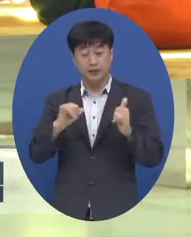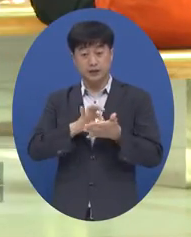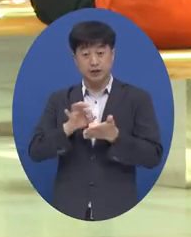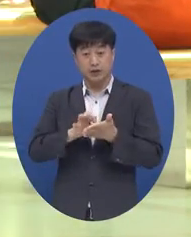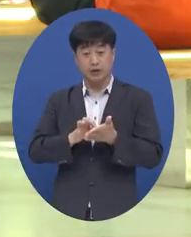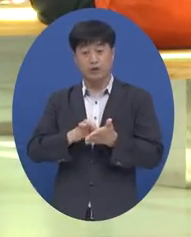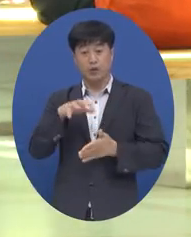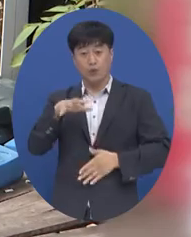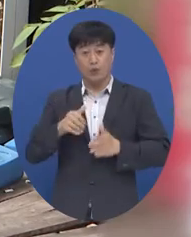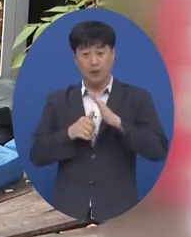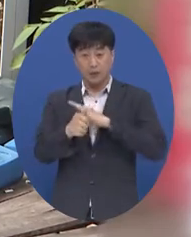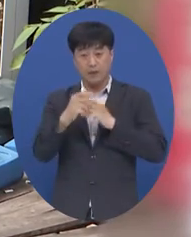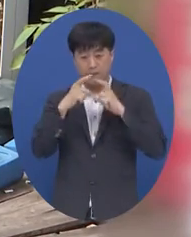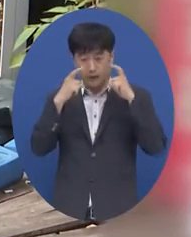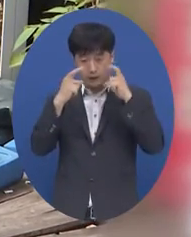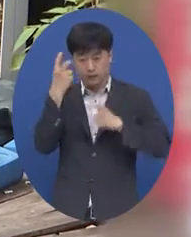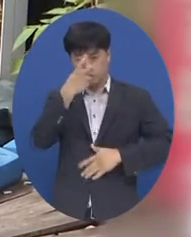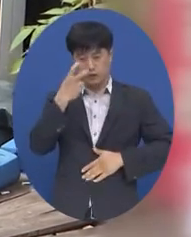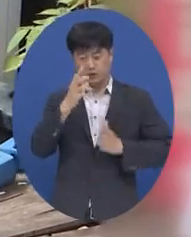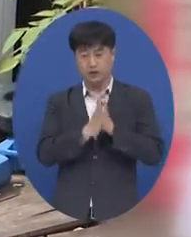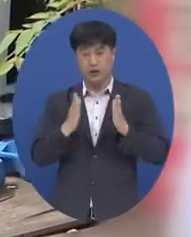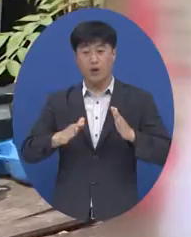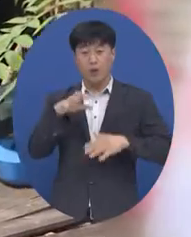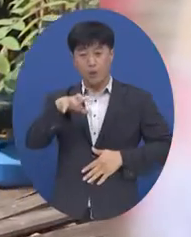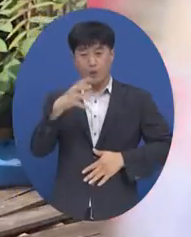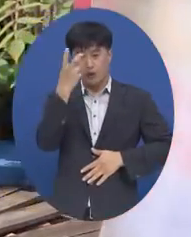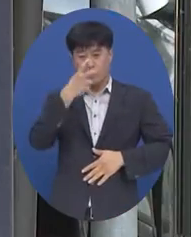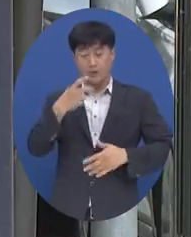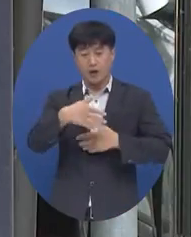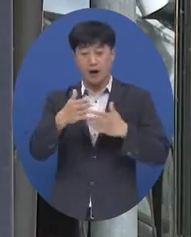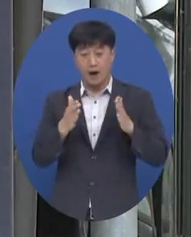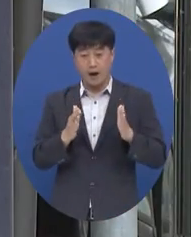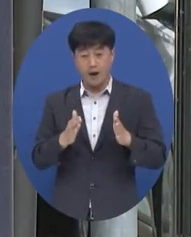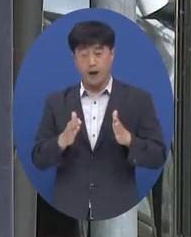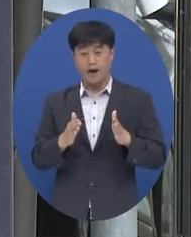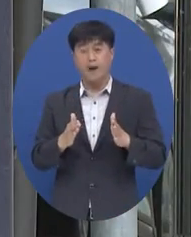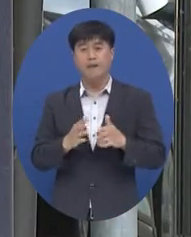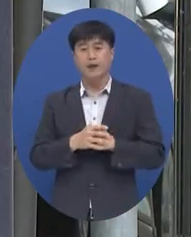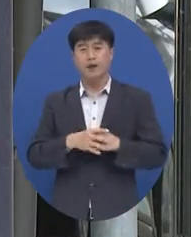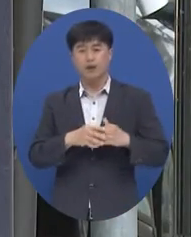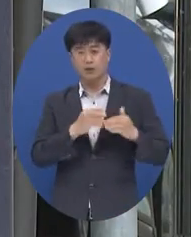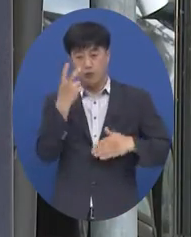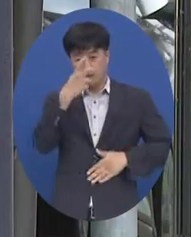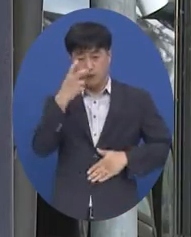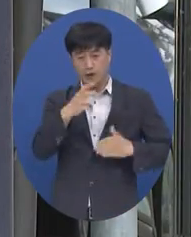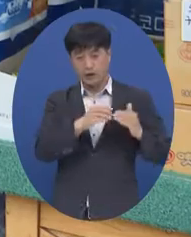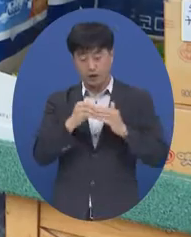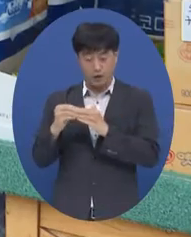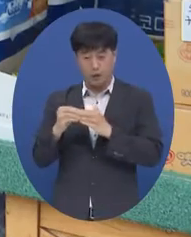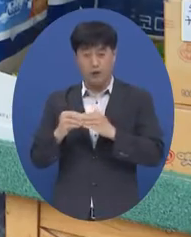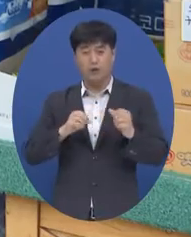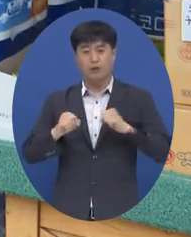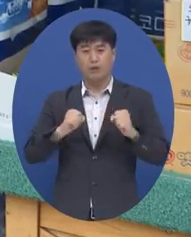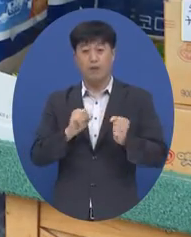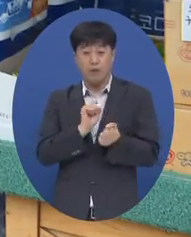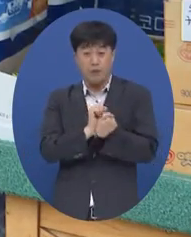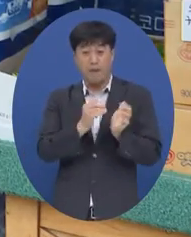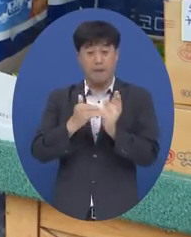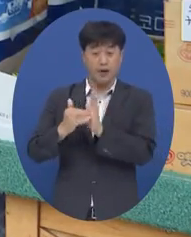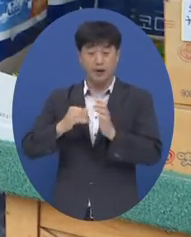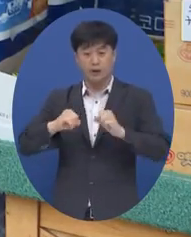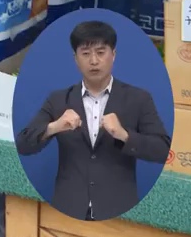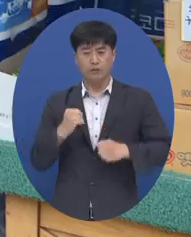실태점검에 들어갔습니다. 현장 점검반은 행정명령 이행 실태점검과 계도를 실시하고 방역조치에 불응하는